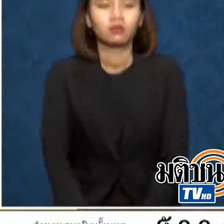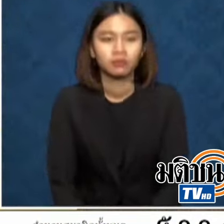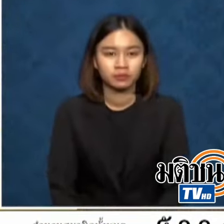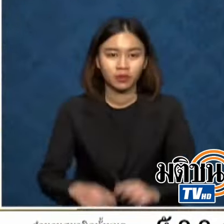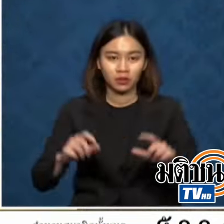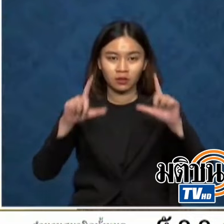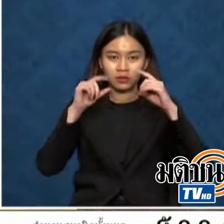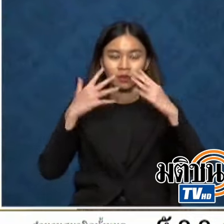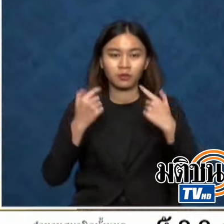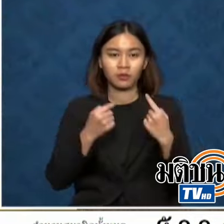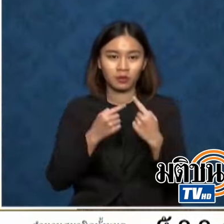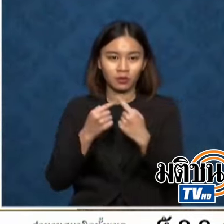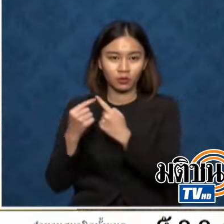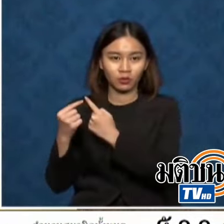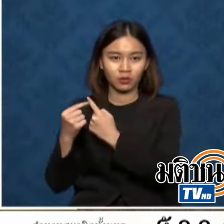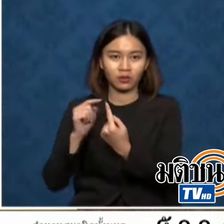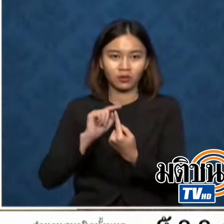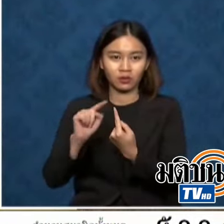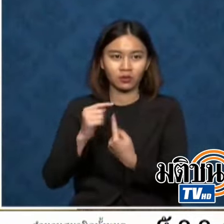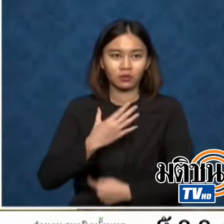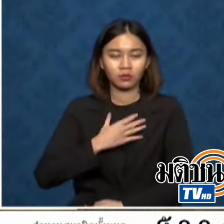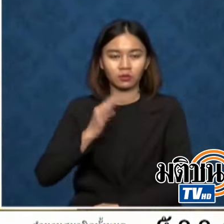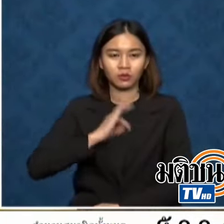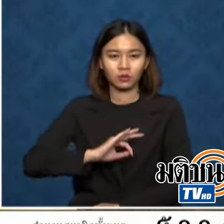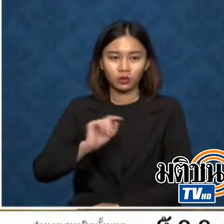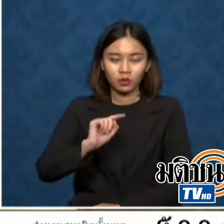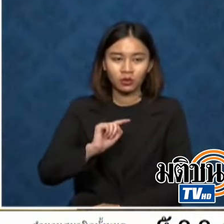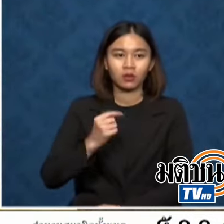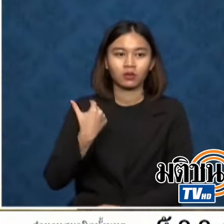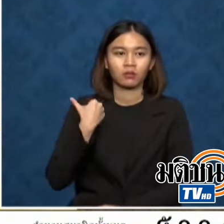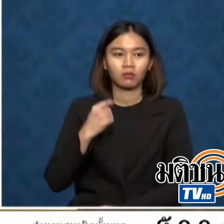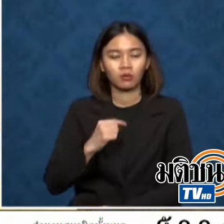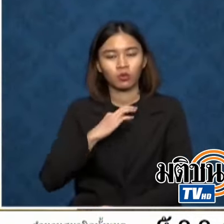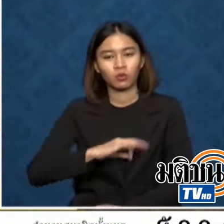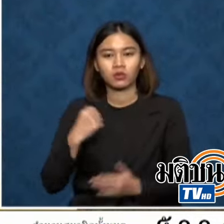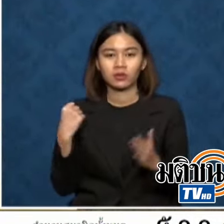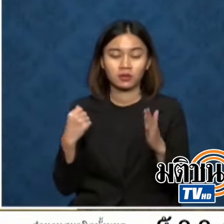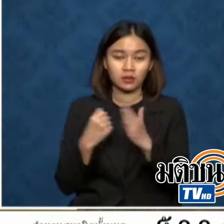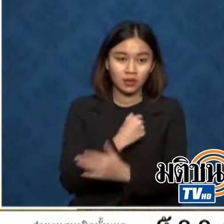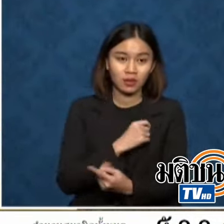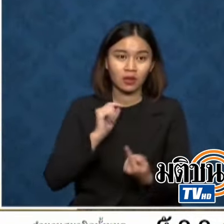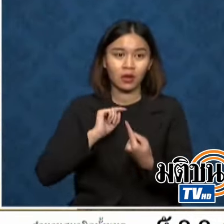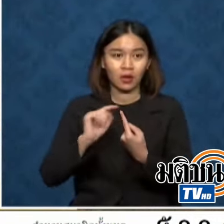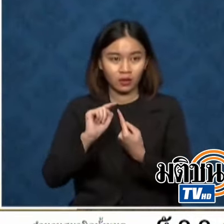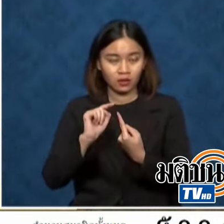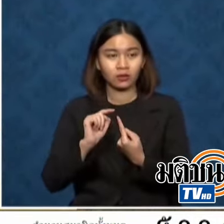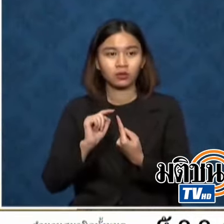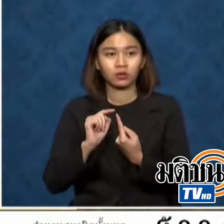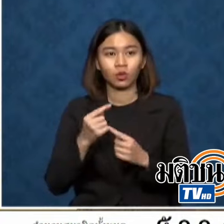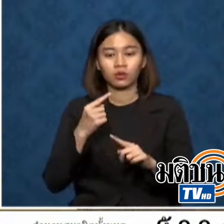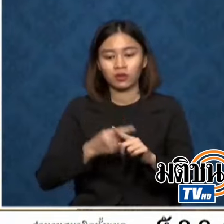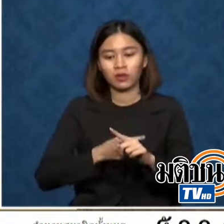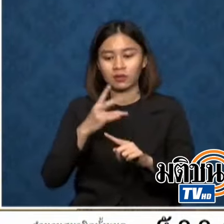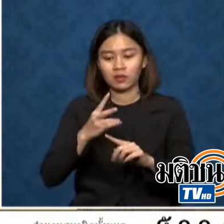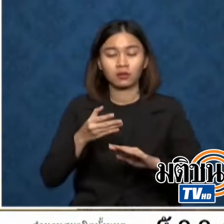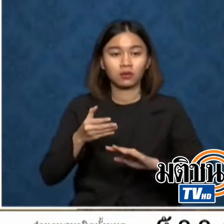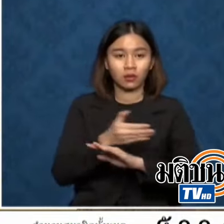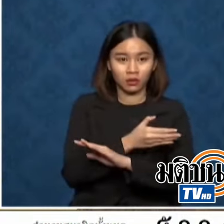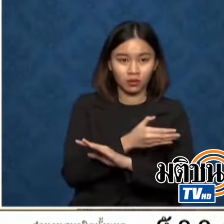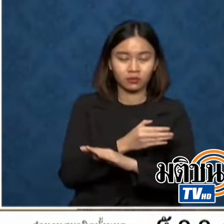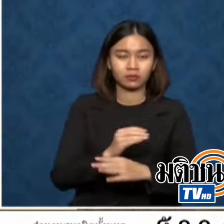ที่ต่อเนื่องกันมาตลอดกับสถานการณ์ที่ผมรู้สึกว่ามันเกิดขึ้นจนผมเสียดายในช่วง 7เดือนที่ผ่าน